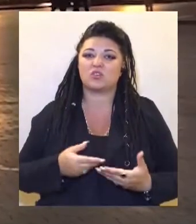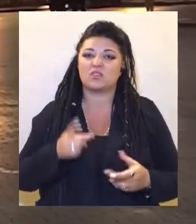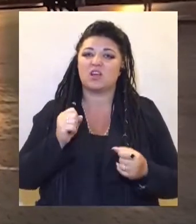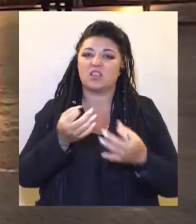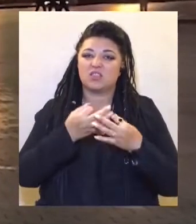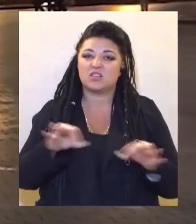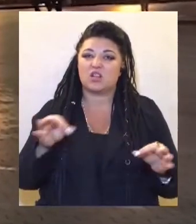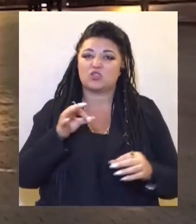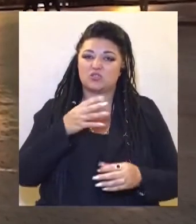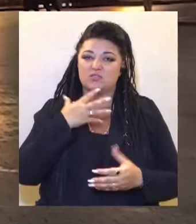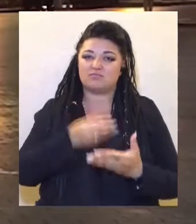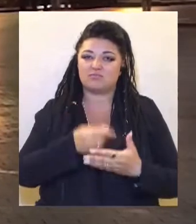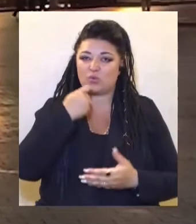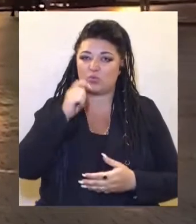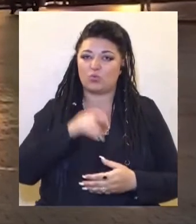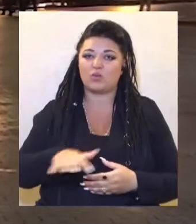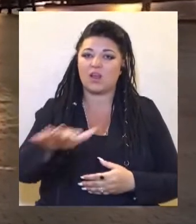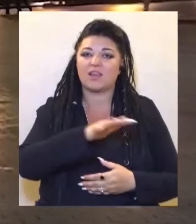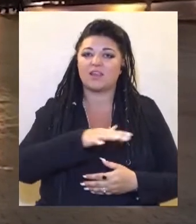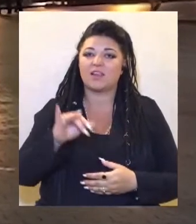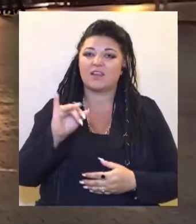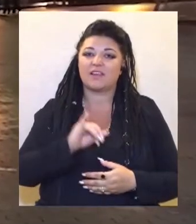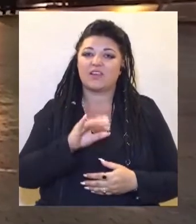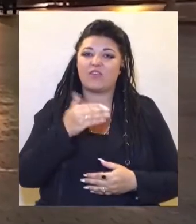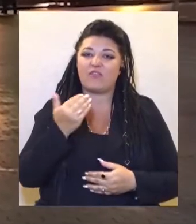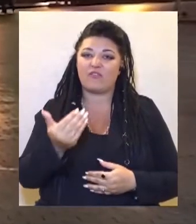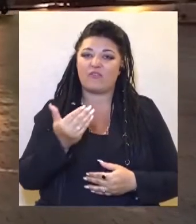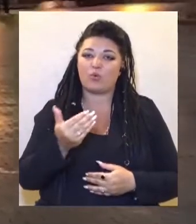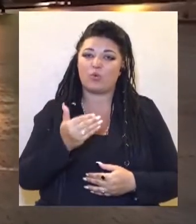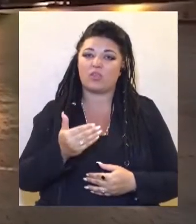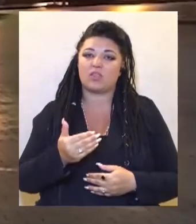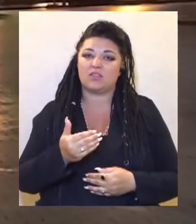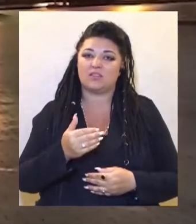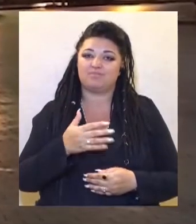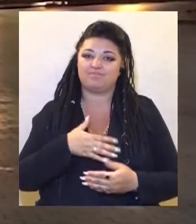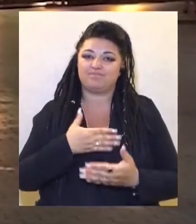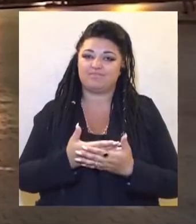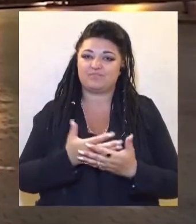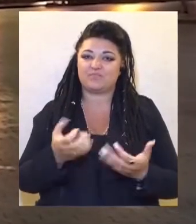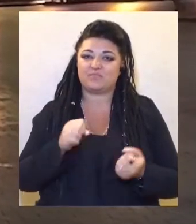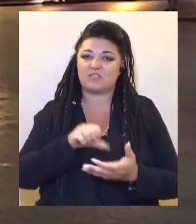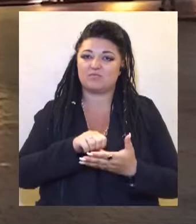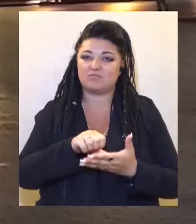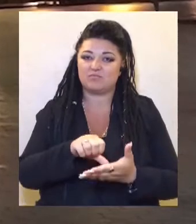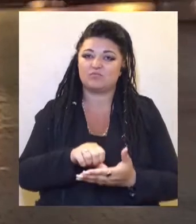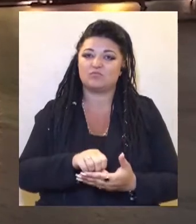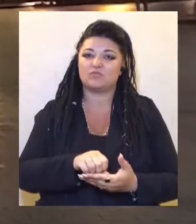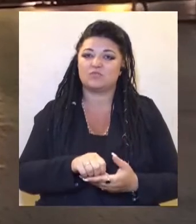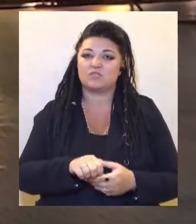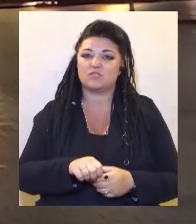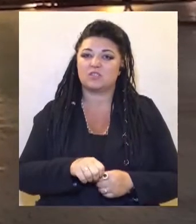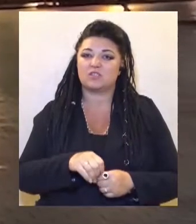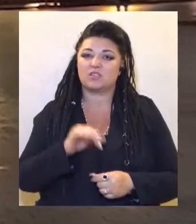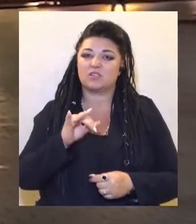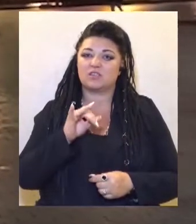України. І вони цією акцією, коли взяли в руки ліхтарі, вони підкреслили те, що вони